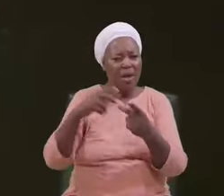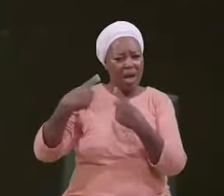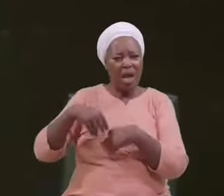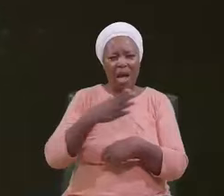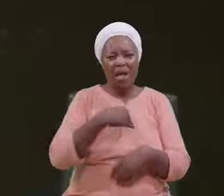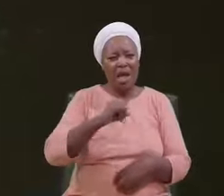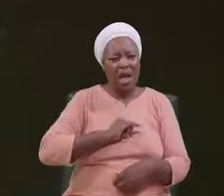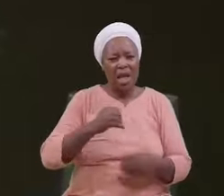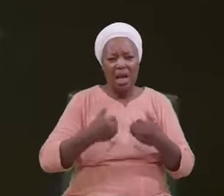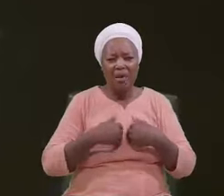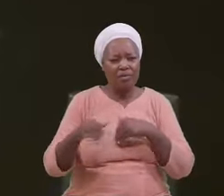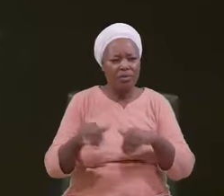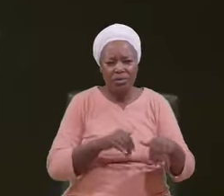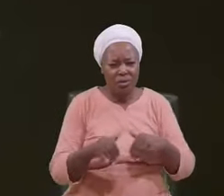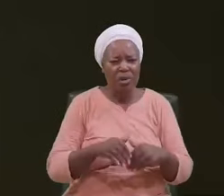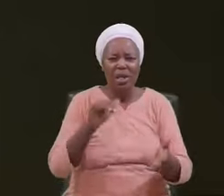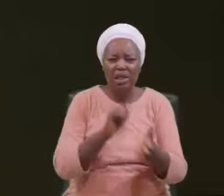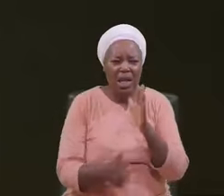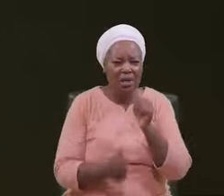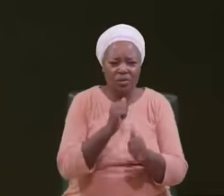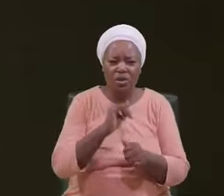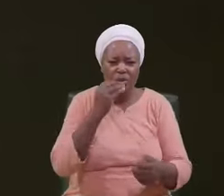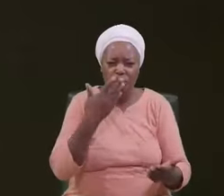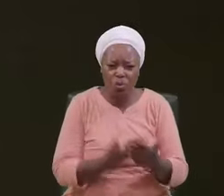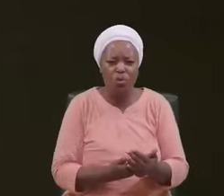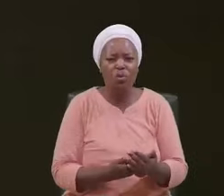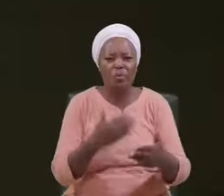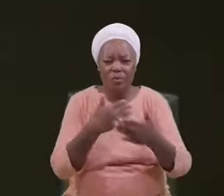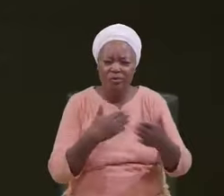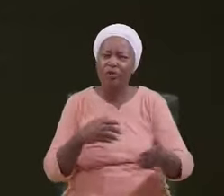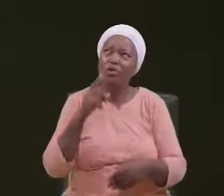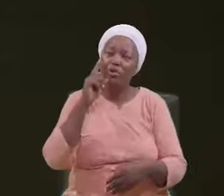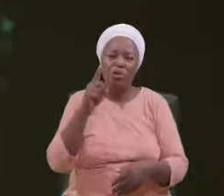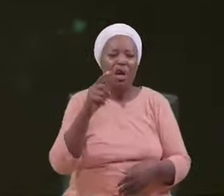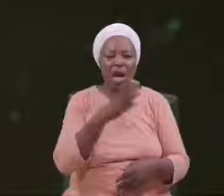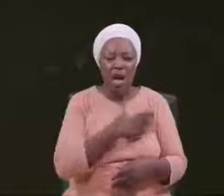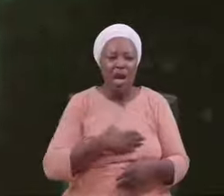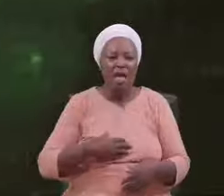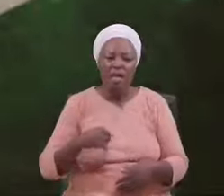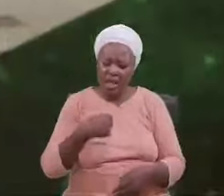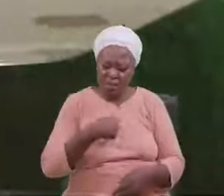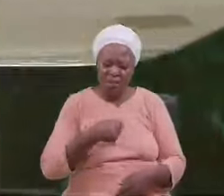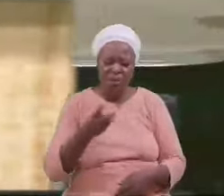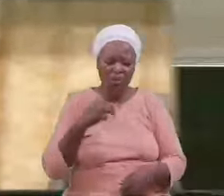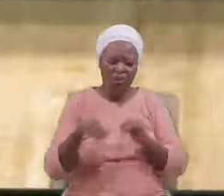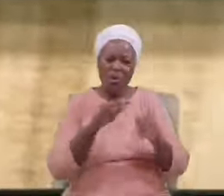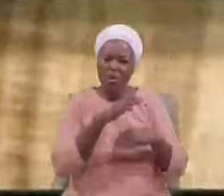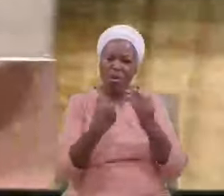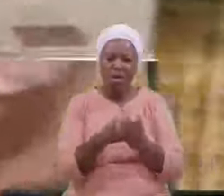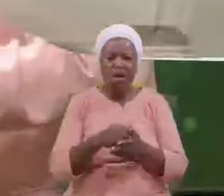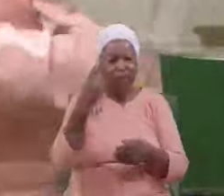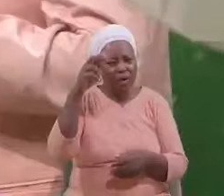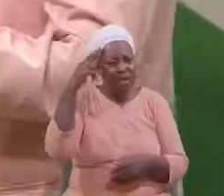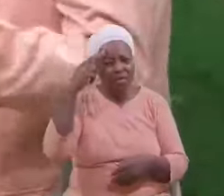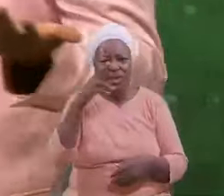bien à tes yeux. Et je faisais tout cela pour une raison, pour que tes